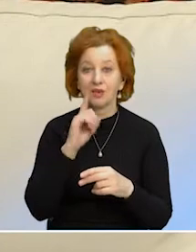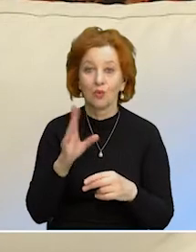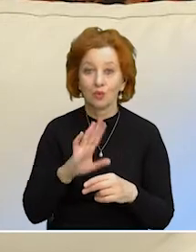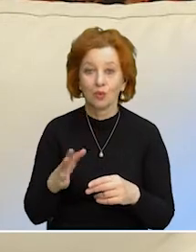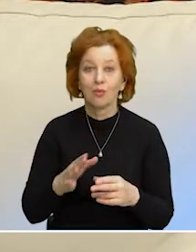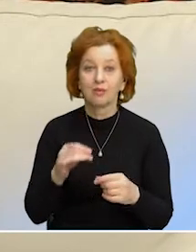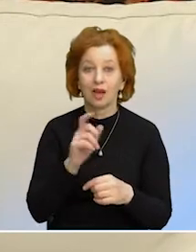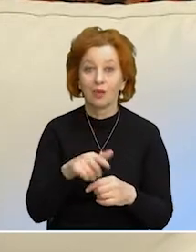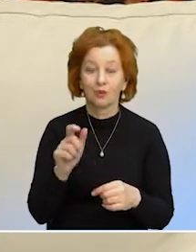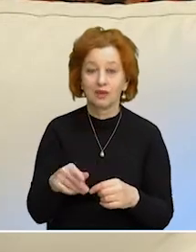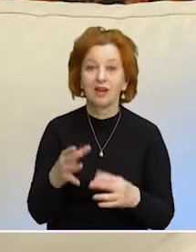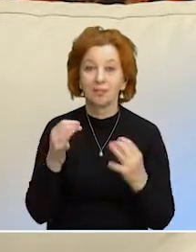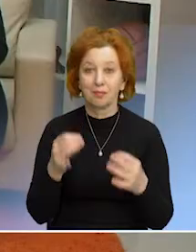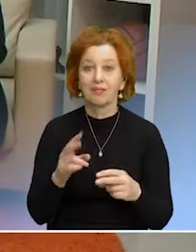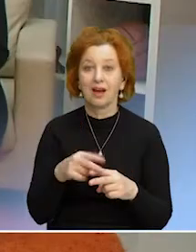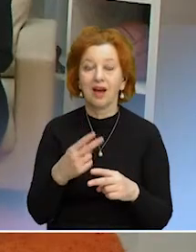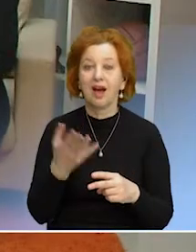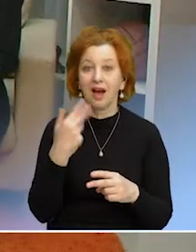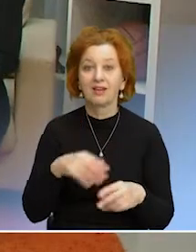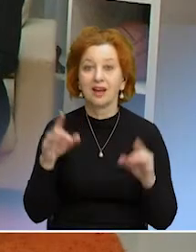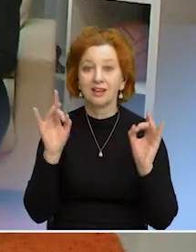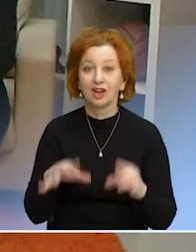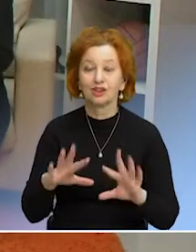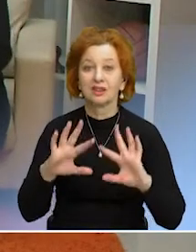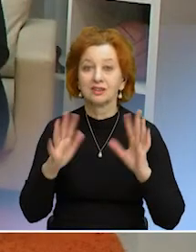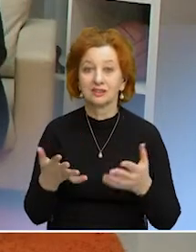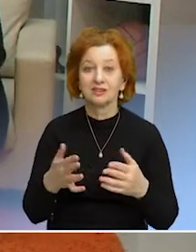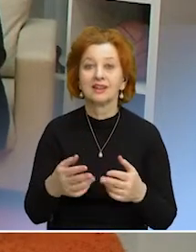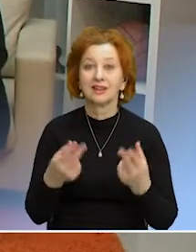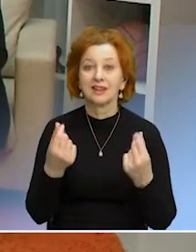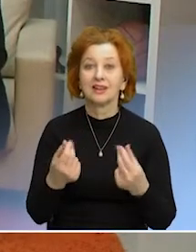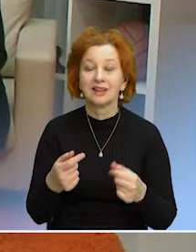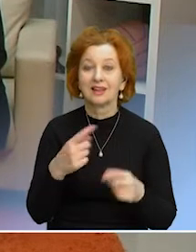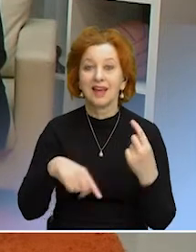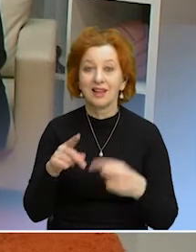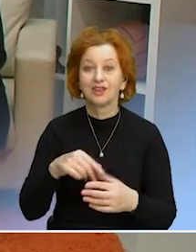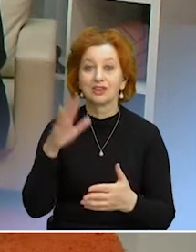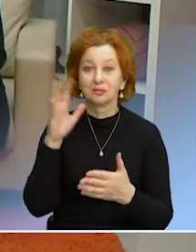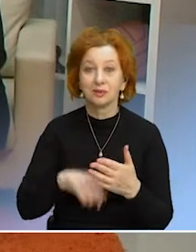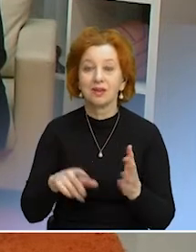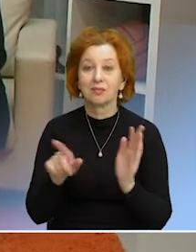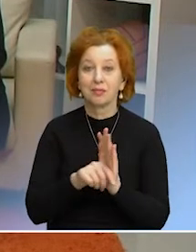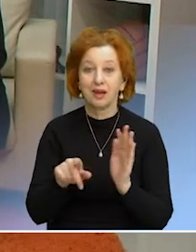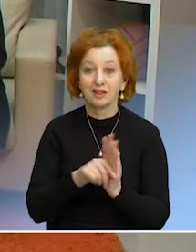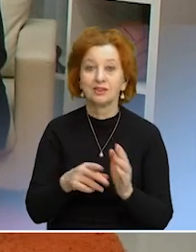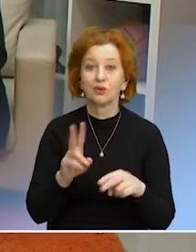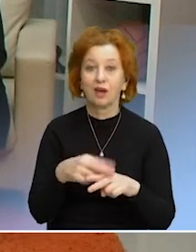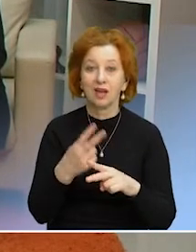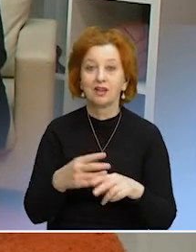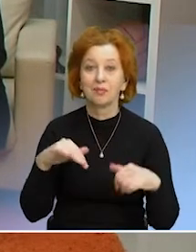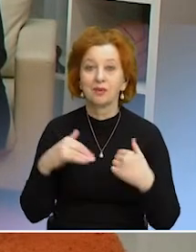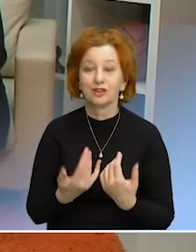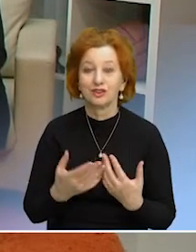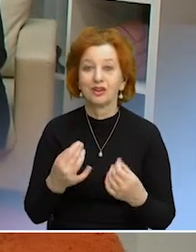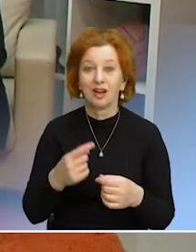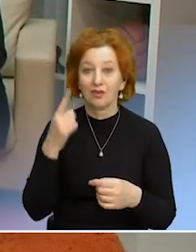для всех людей, когда неожиданно списываются, например, там, денежные средства со счета, в том числе и пенсии. Это очень печально.